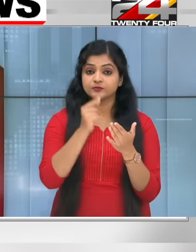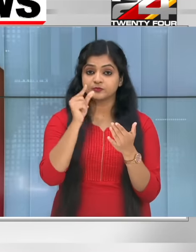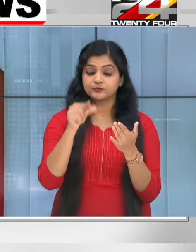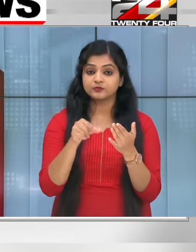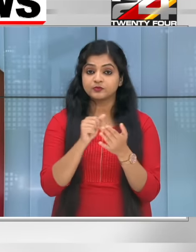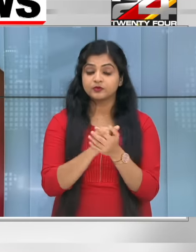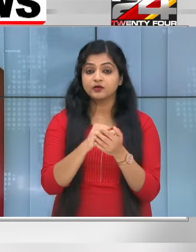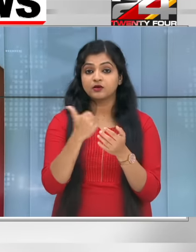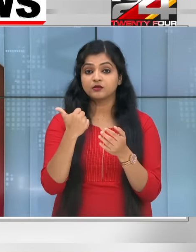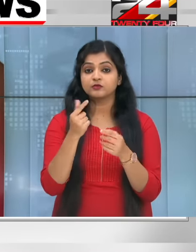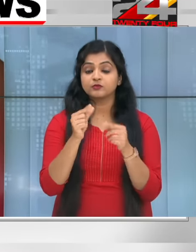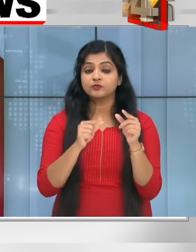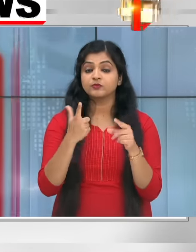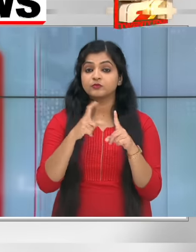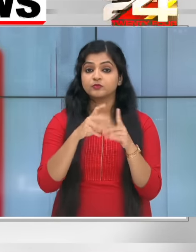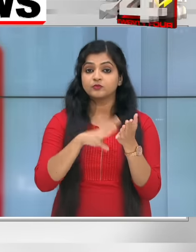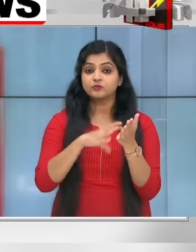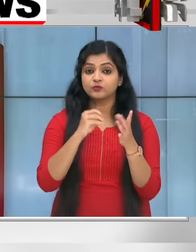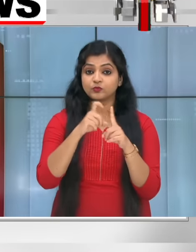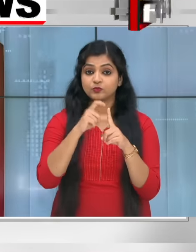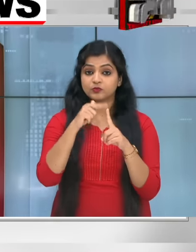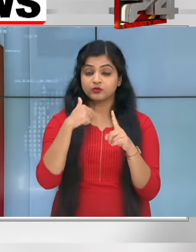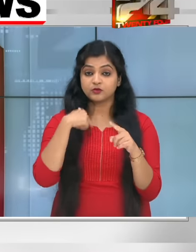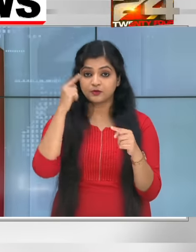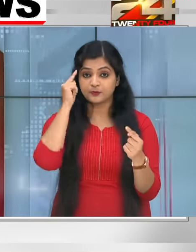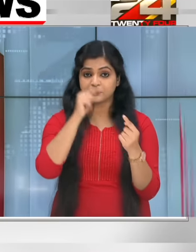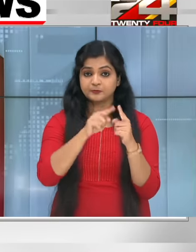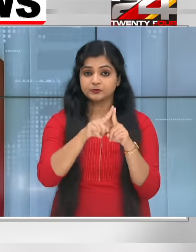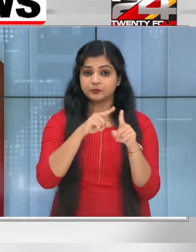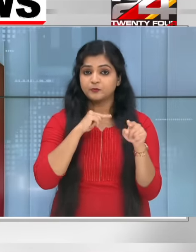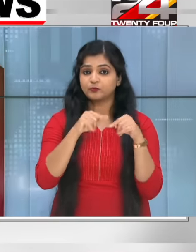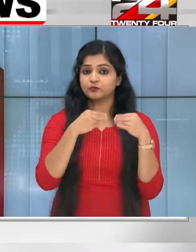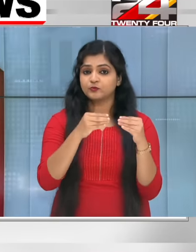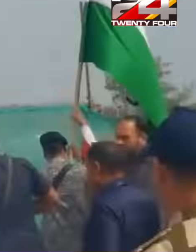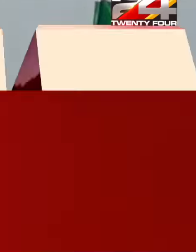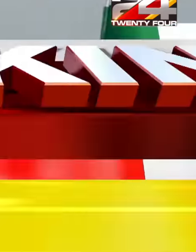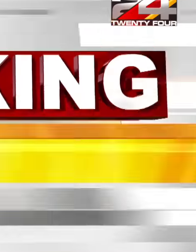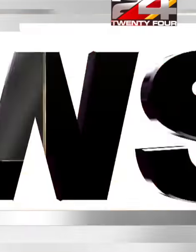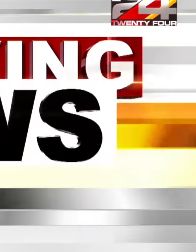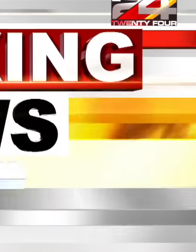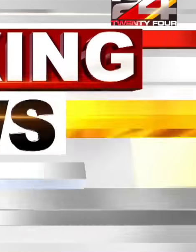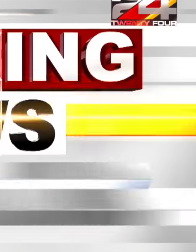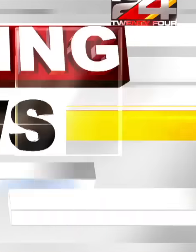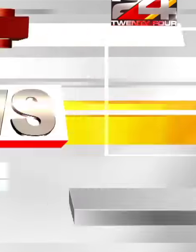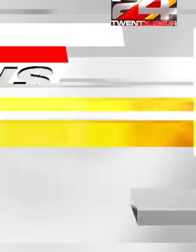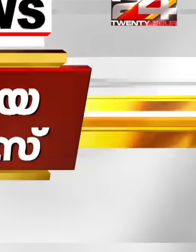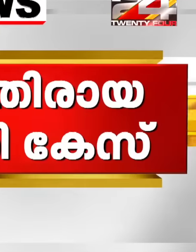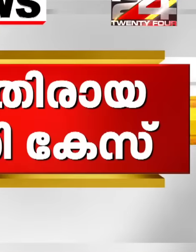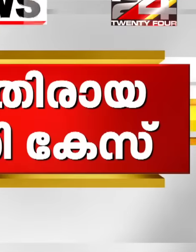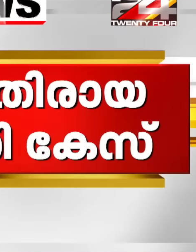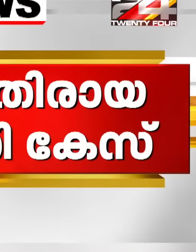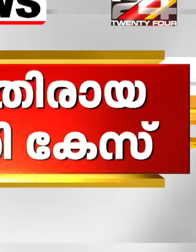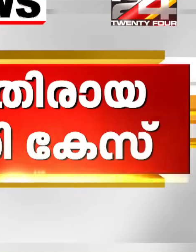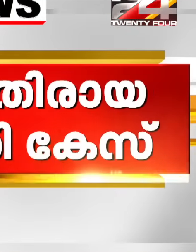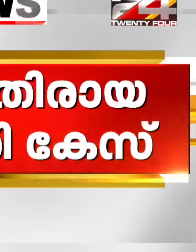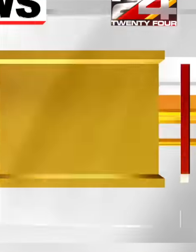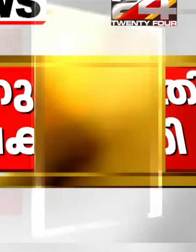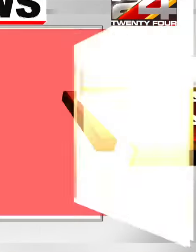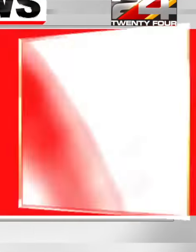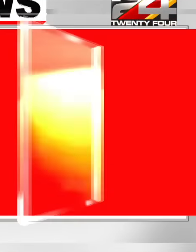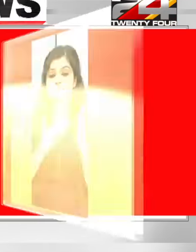പരാതിക്കാരനെയോ മറ്റേതെങ്കിലും മോദിയെയോ ഉദ്ദേശിച്ചല്ല തന്റെ പരാമർശമെന്ന് രാഹുൽ ഗാന്ധി വ്യക്തമാക്കുന്നുണ്ടല്ലോ. മറ്റെന്തൊക്കെ കാര്യങ്ങളാണ് രാഹുൽ ഗാന്ധി വ്യക്തമാക്കുന്നത്?